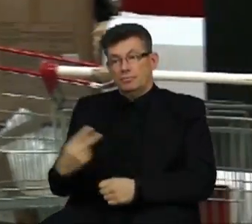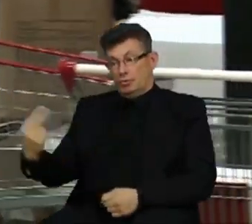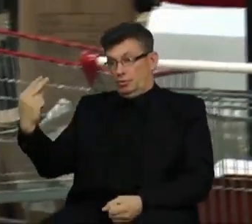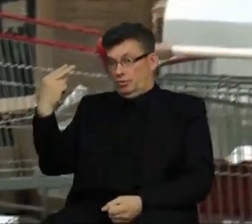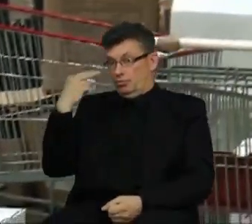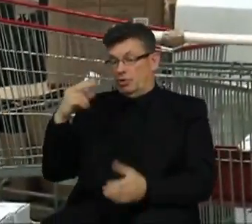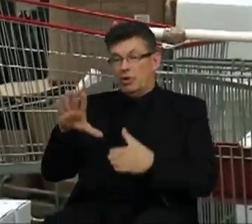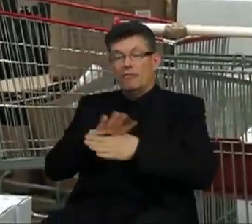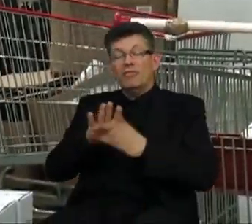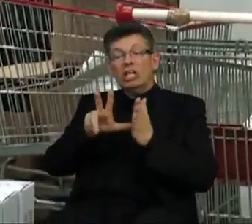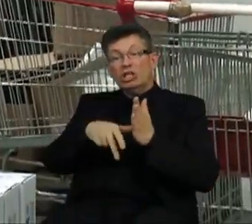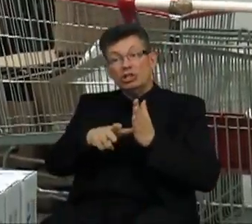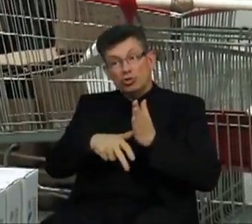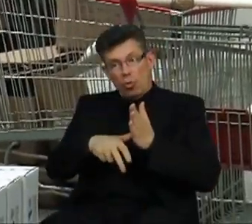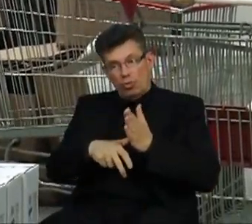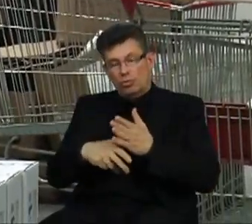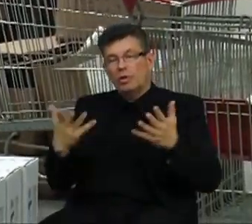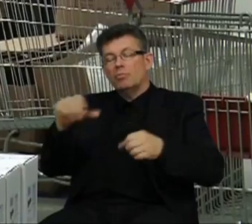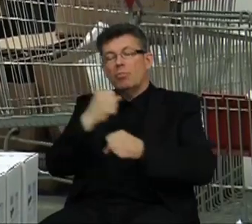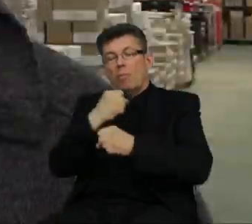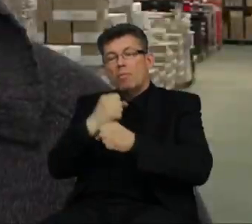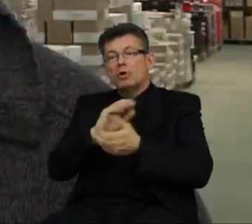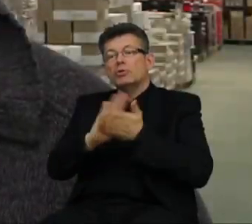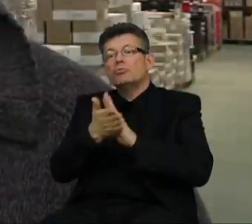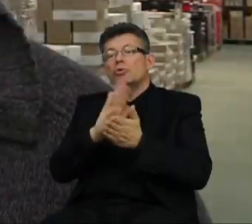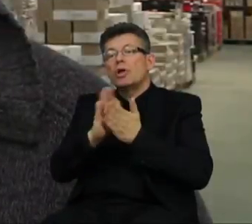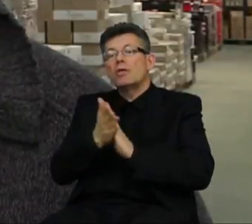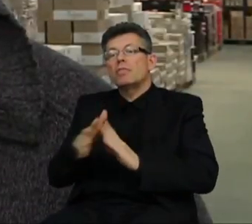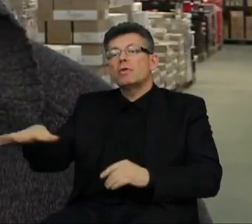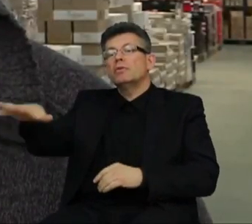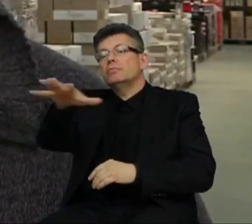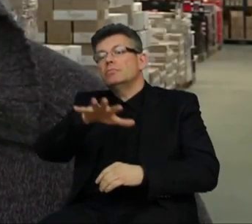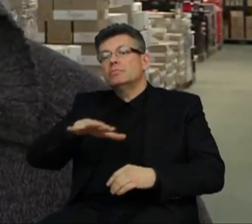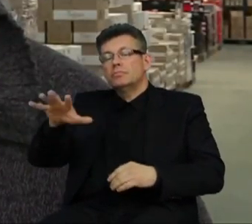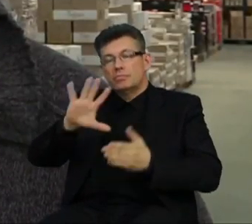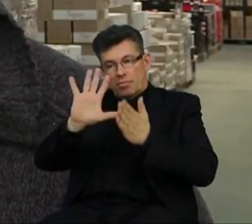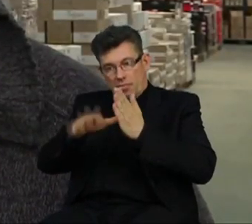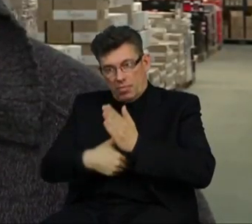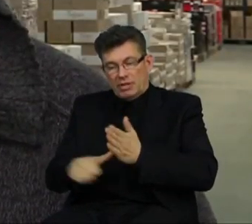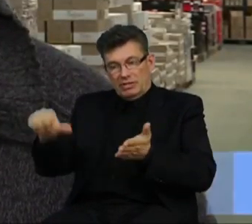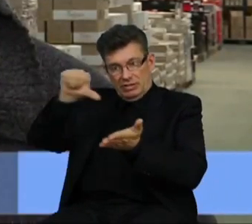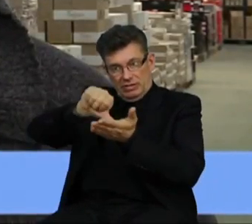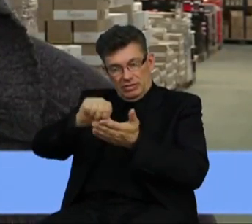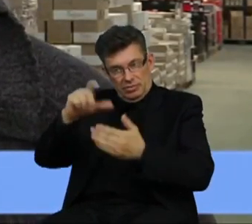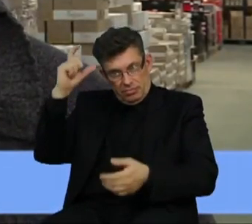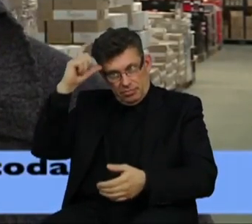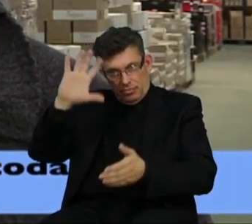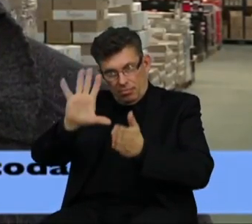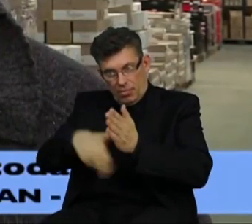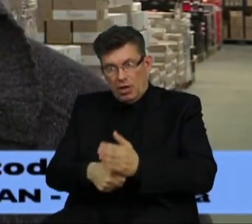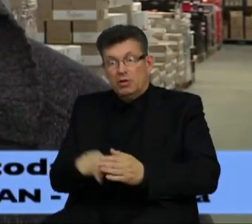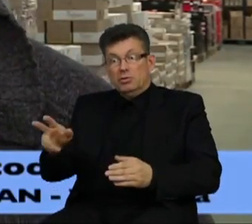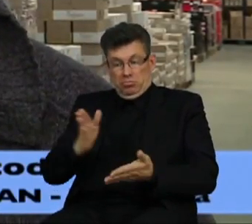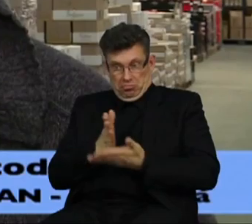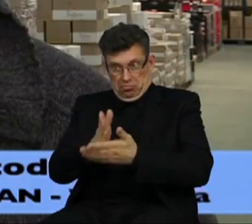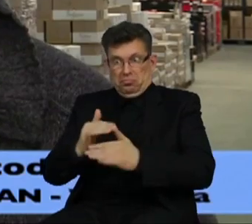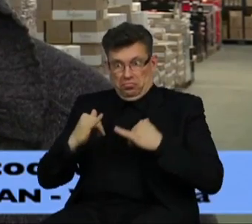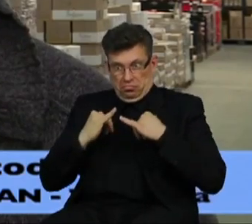Zobaczyłem w Giżycku, jak pracują przy sprzątaniu takiego czołowego skweru w samym centrum miasta i że sobie radzą